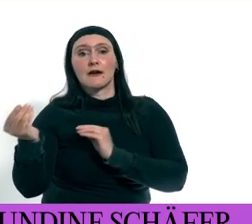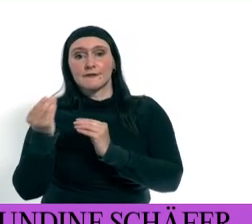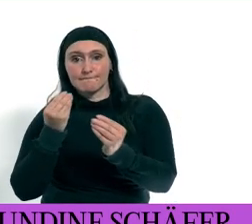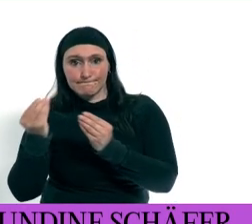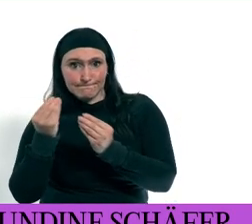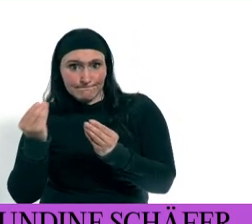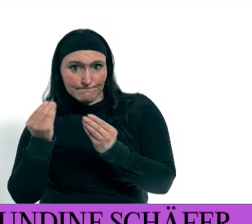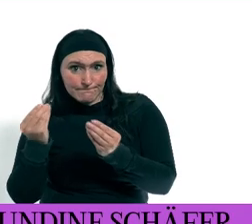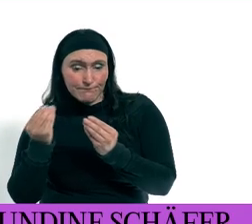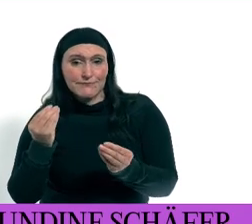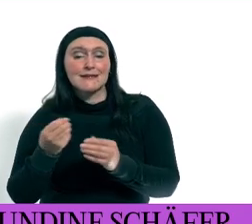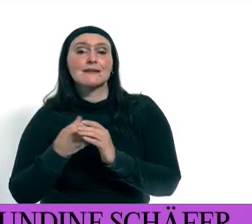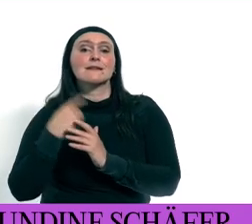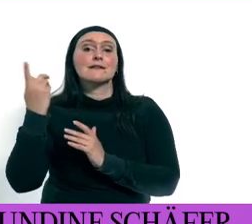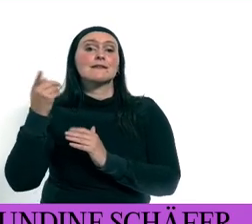Juni.